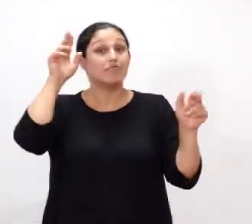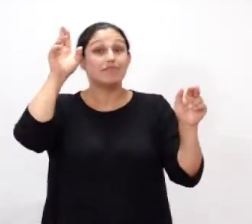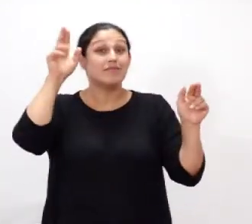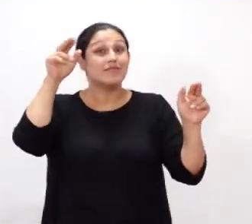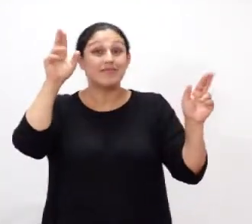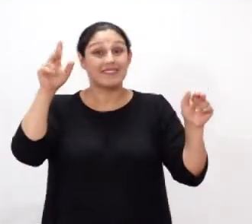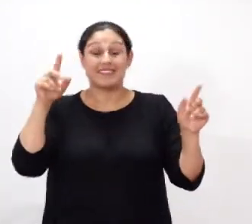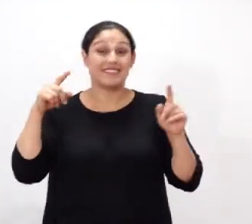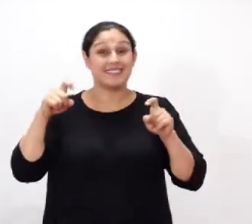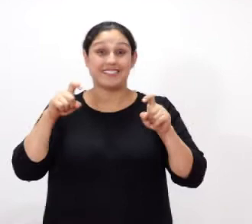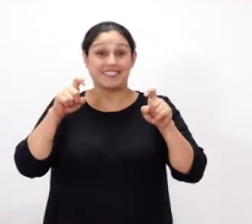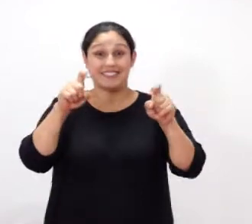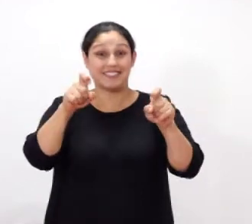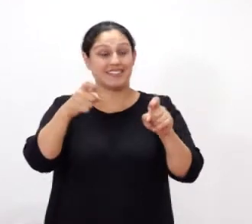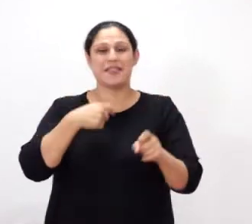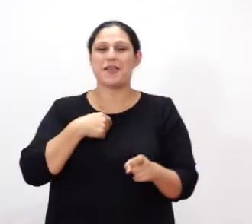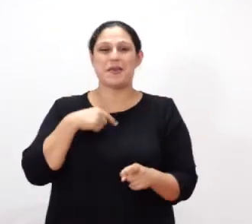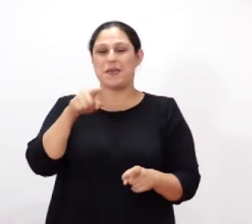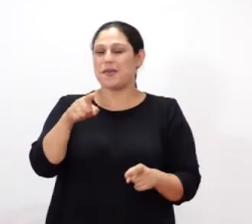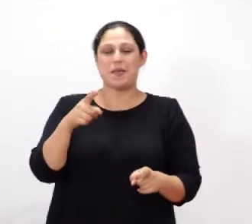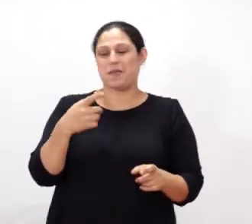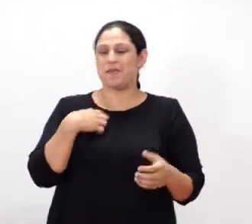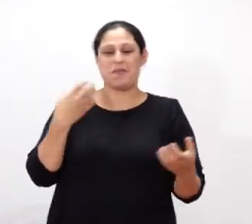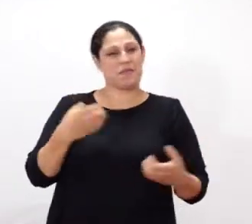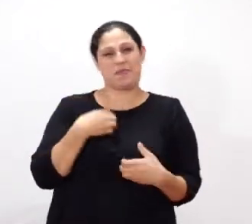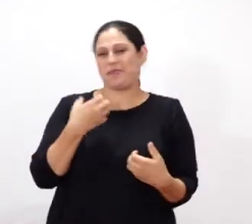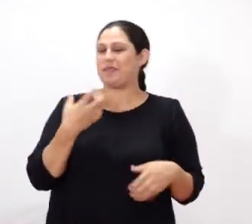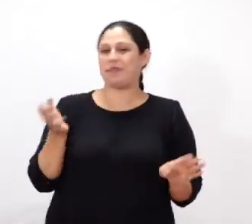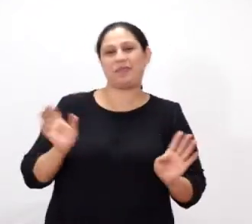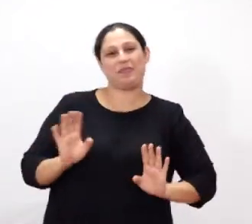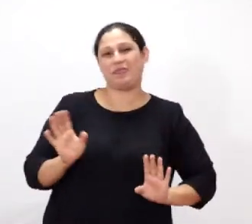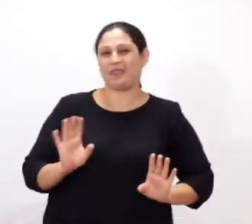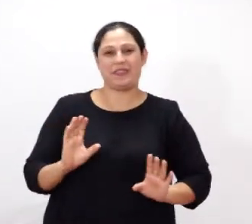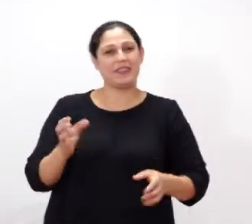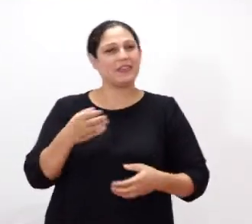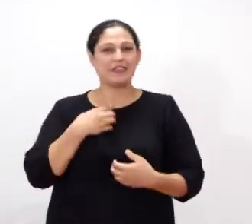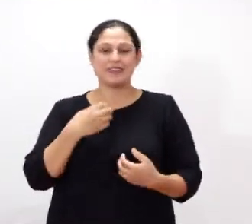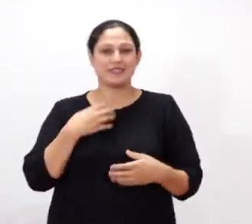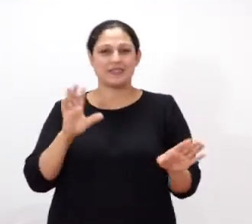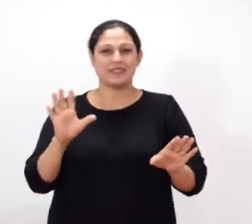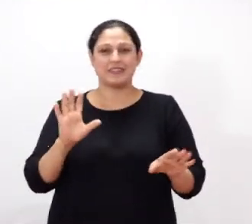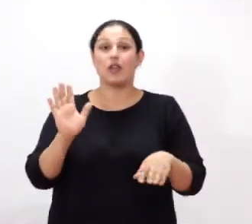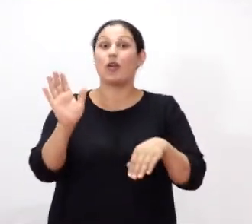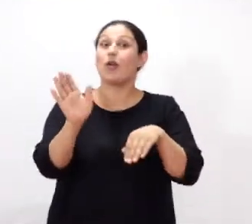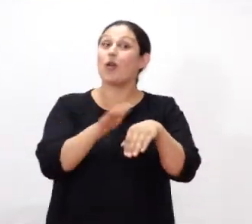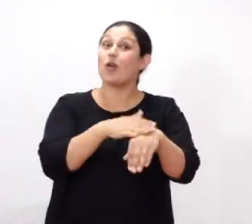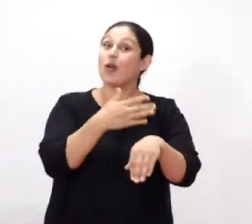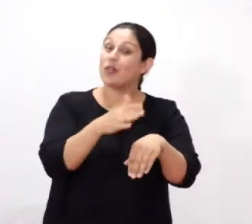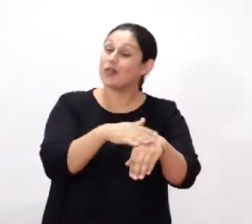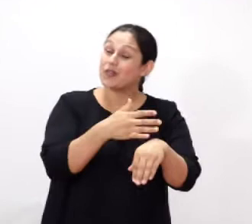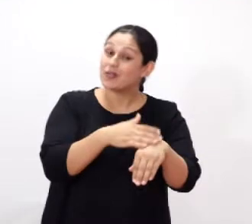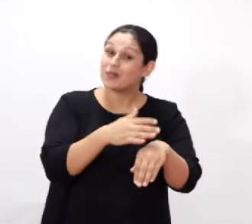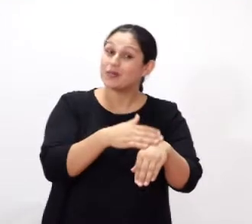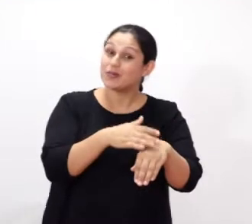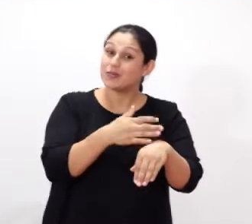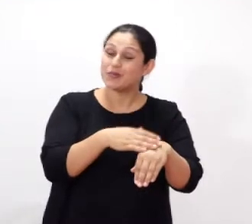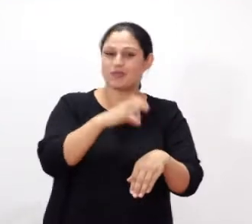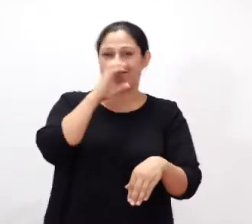دیو درخت من از تو نمی ترسم آفرین